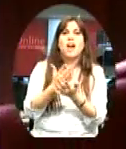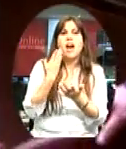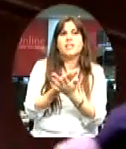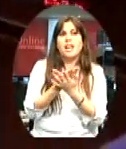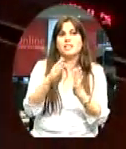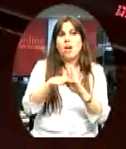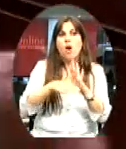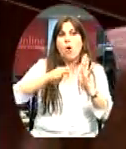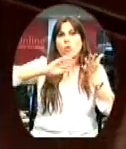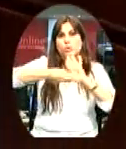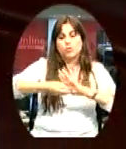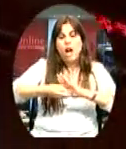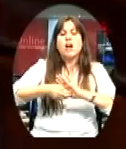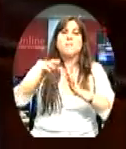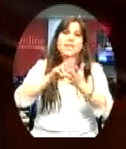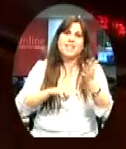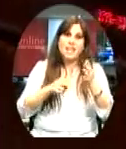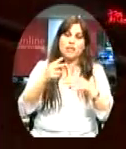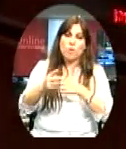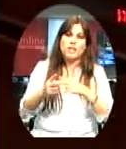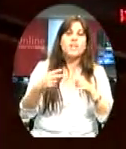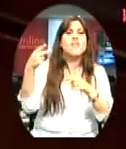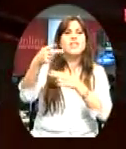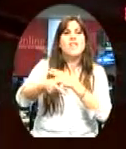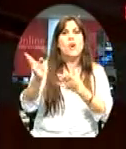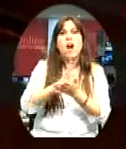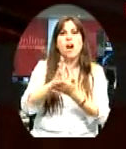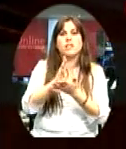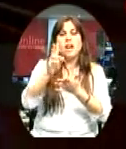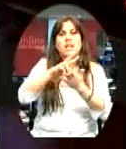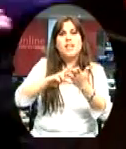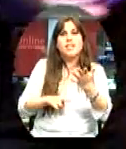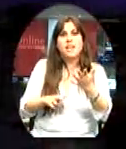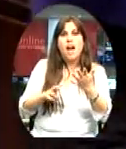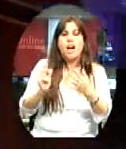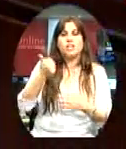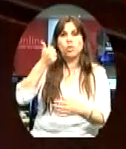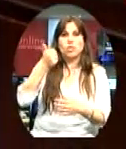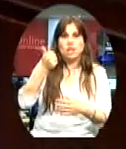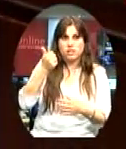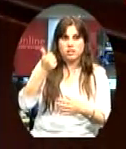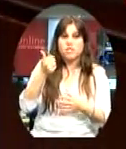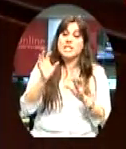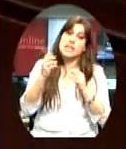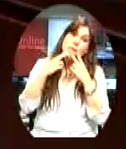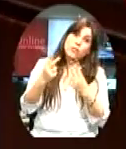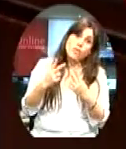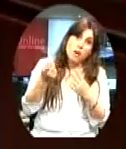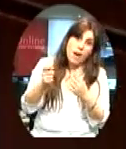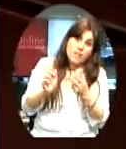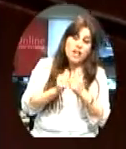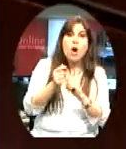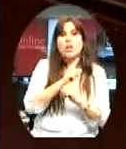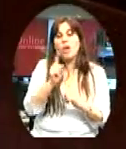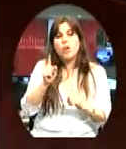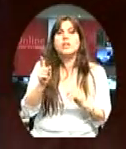אושרה בקריאה טרומית ותועבר להכנתה לקריאה ראשונה. בין אם התגובה הזאת מכוונת ובין אם לאו, היא